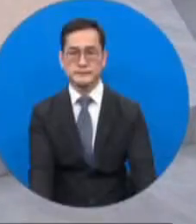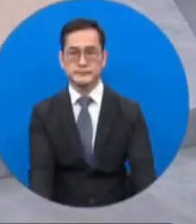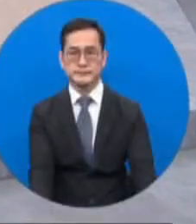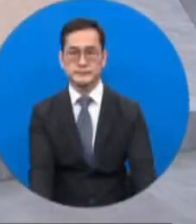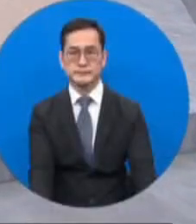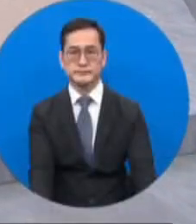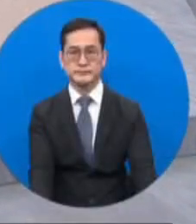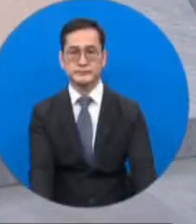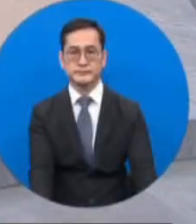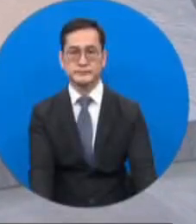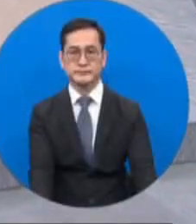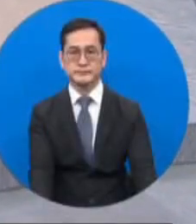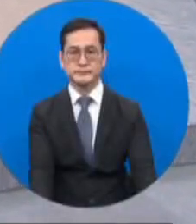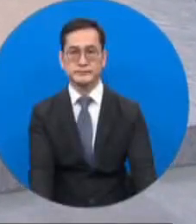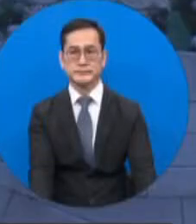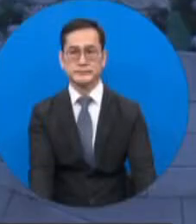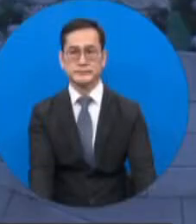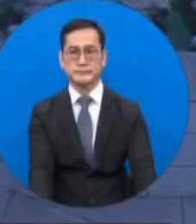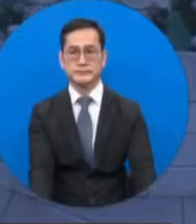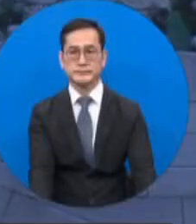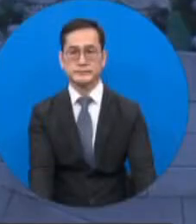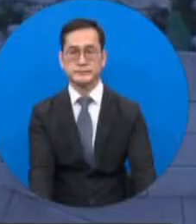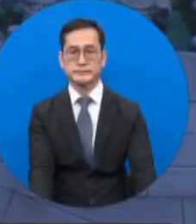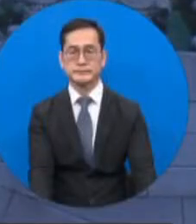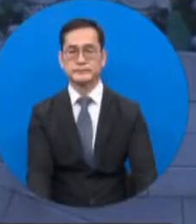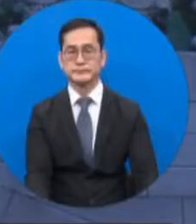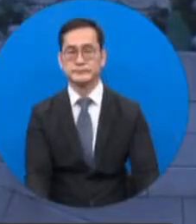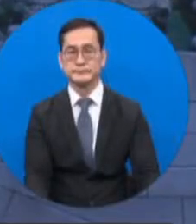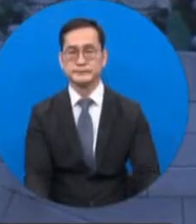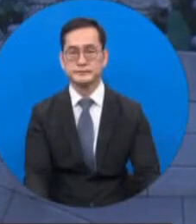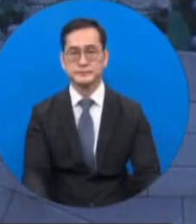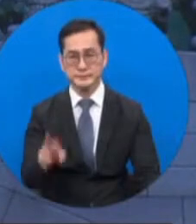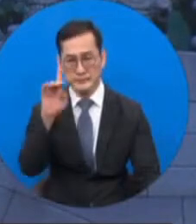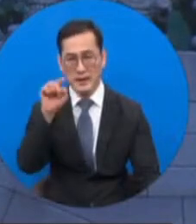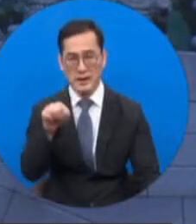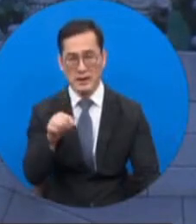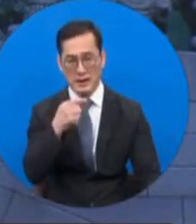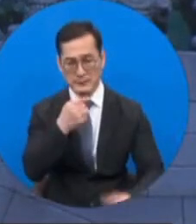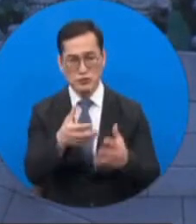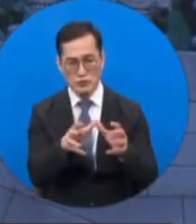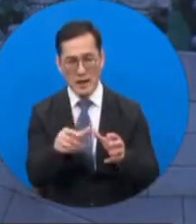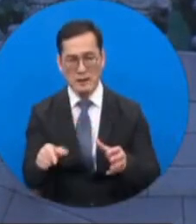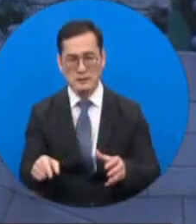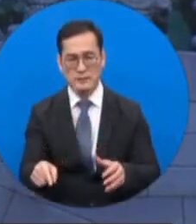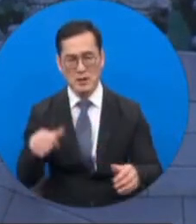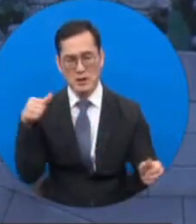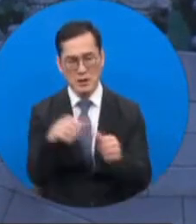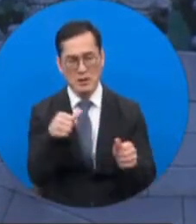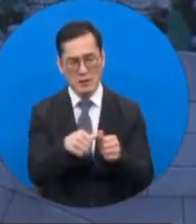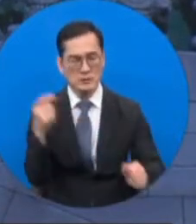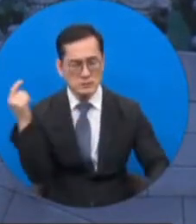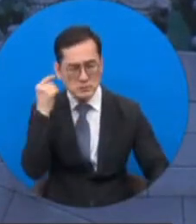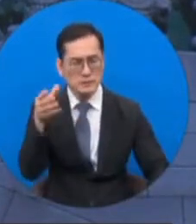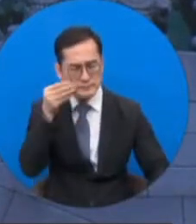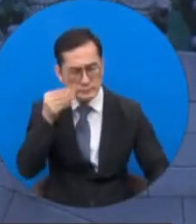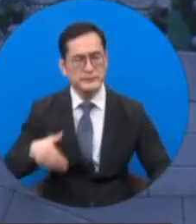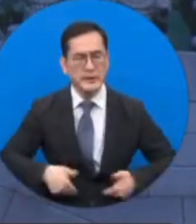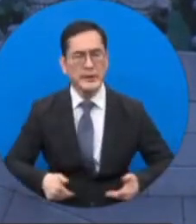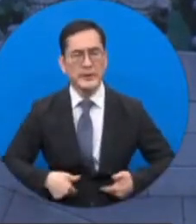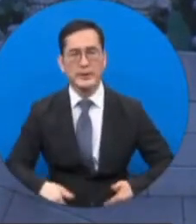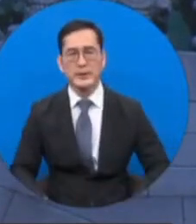책상을 땅친 윤호중 비대위원장은 말을 아꼈고 박 전 비대위원장은 민주당이라면 할 말 들어야 되지 않냐, 윤호중 비대위원장이